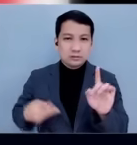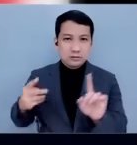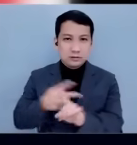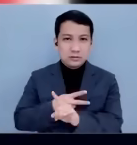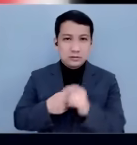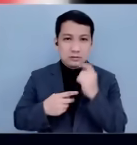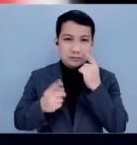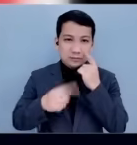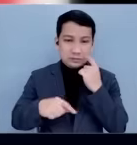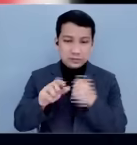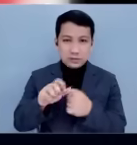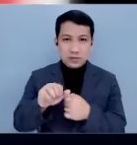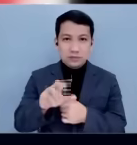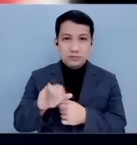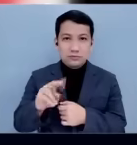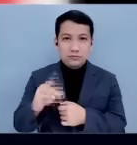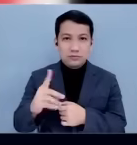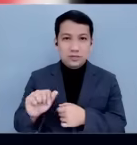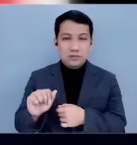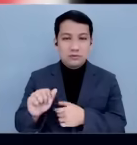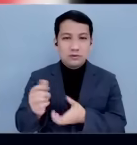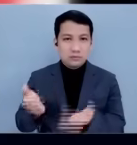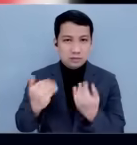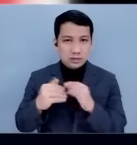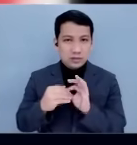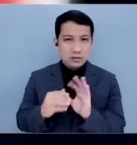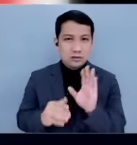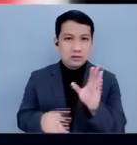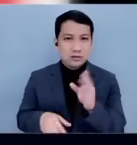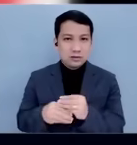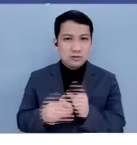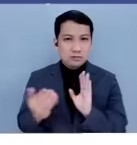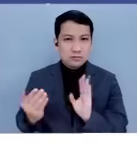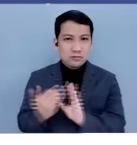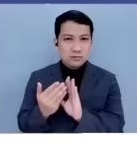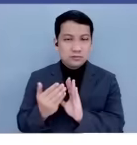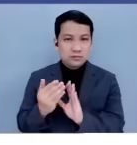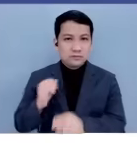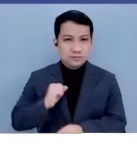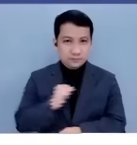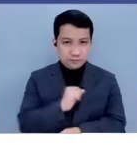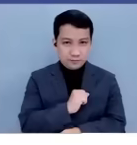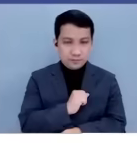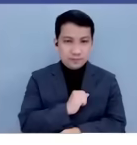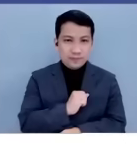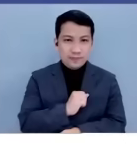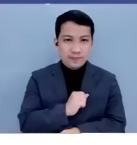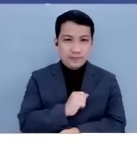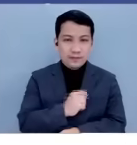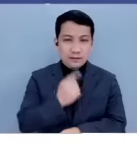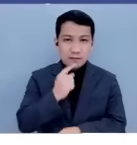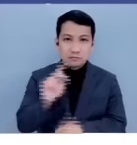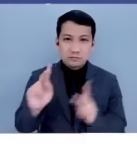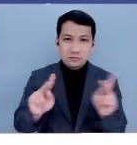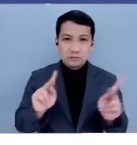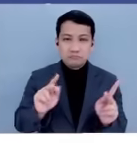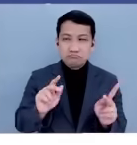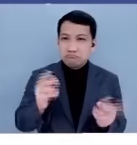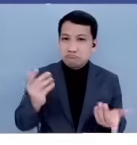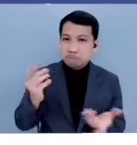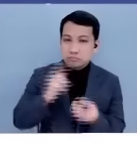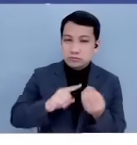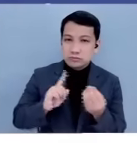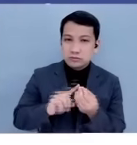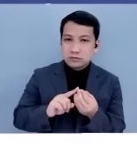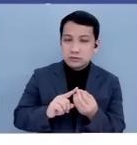ayuda scam. Pero hinihikayat pa raw nila ang mga ito na humarap sa Senado. People are being terrorized, lalo na yung mga for